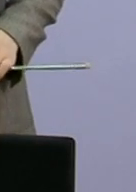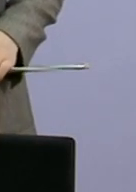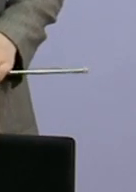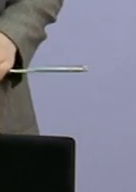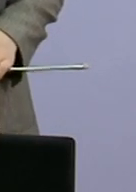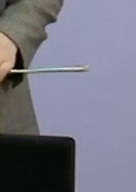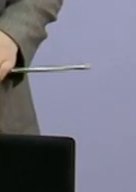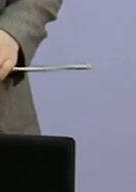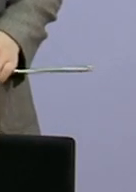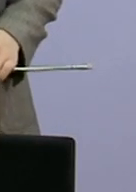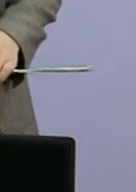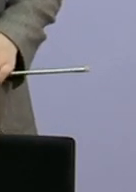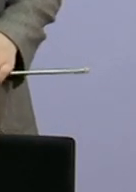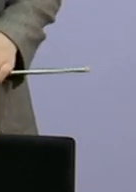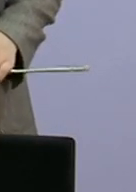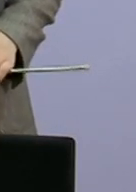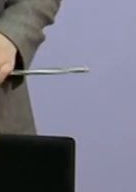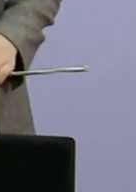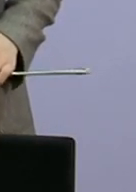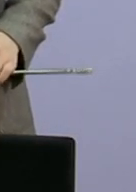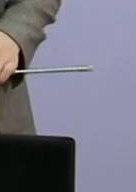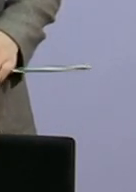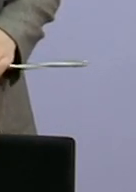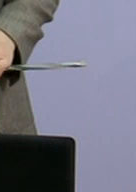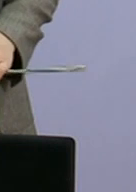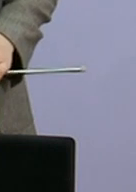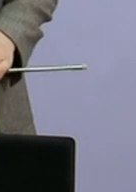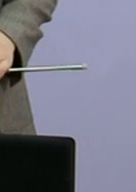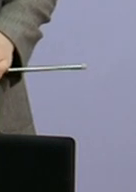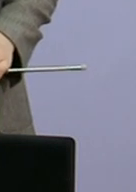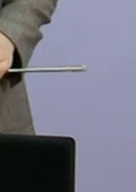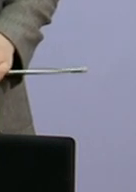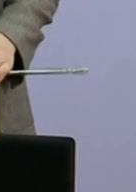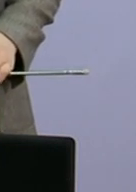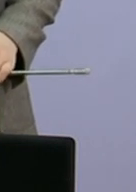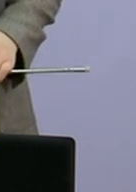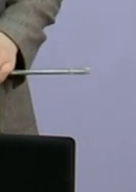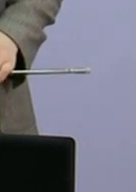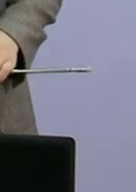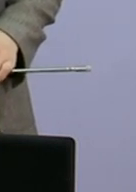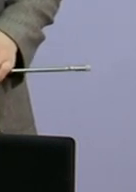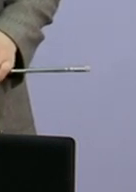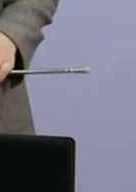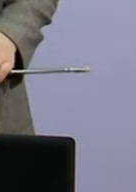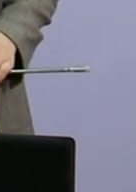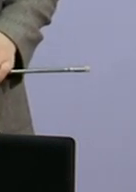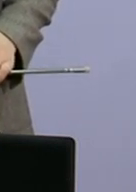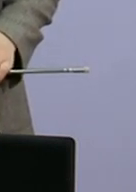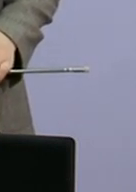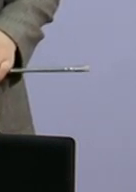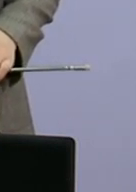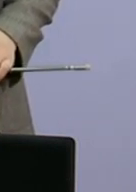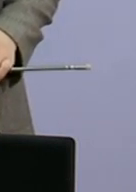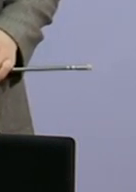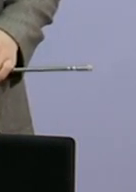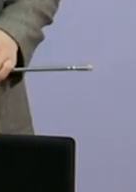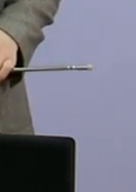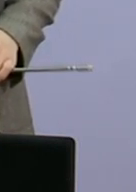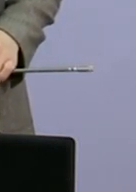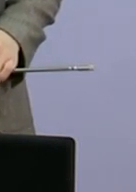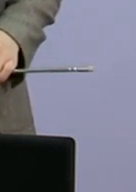noun plus base form of the verb, like go, speak, run, etc.